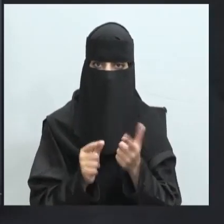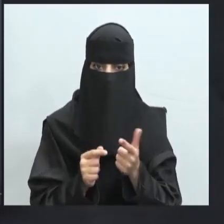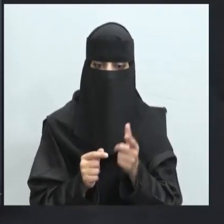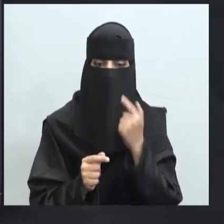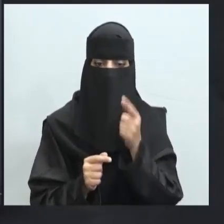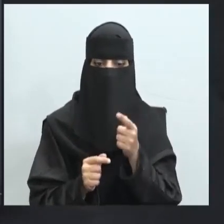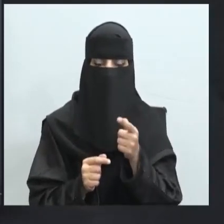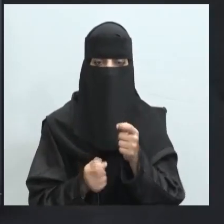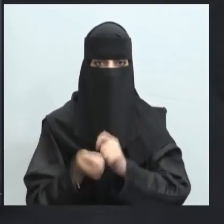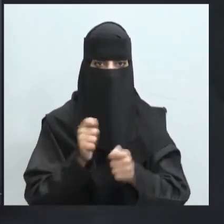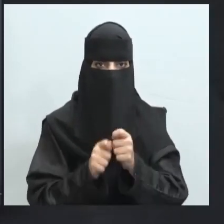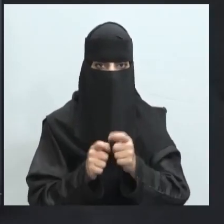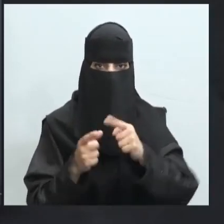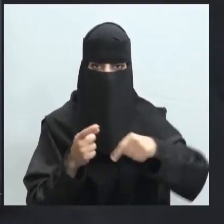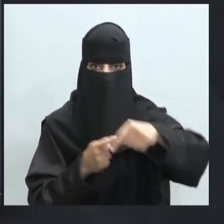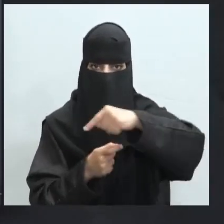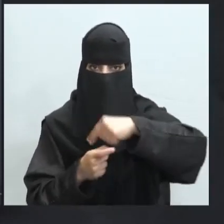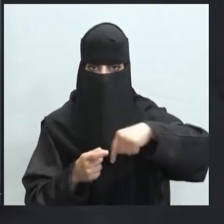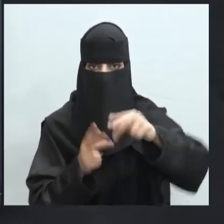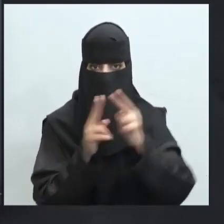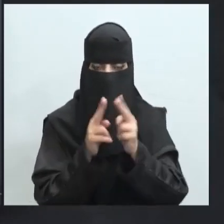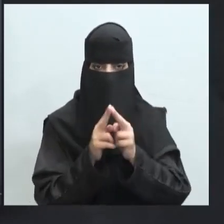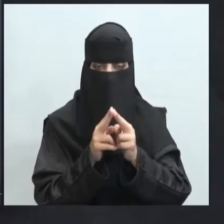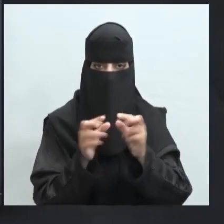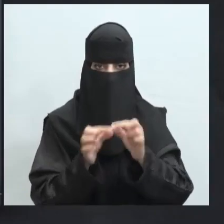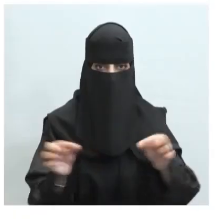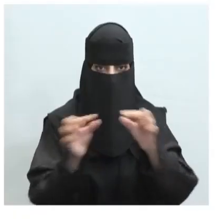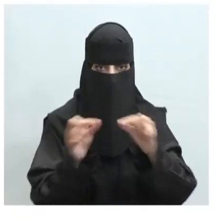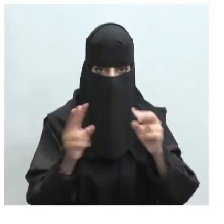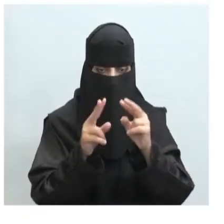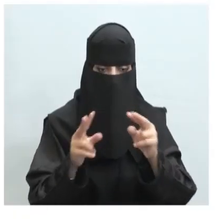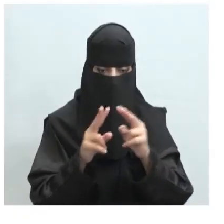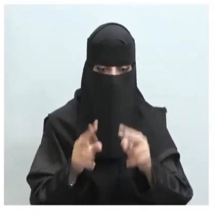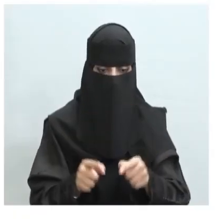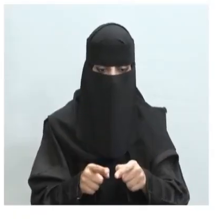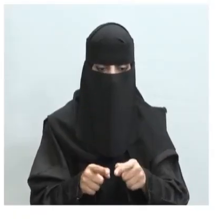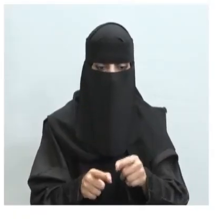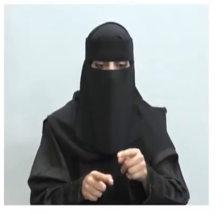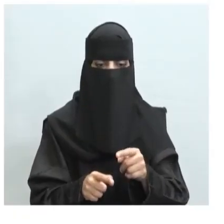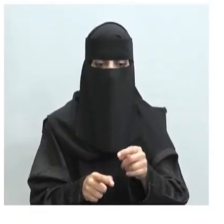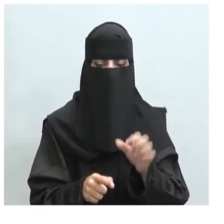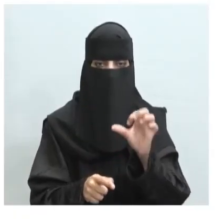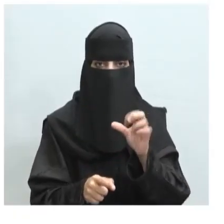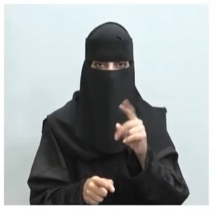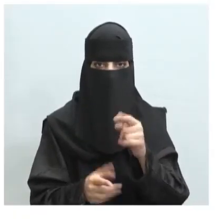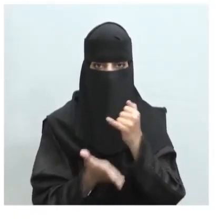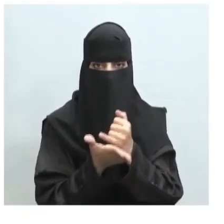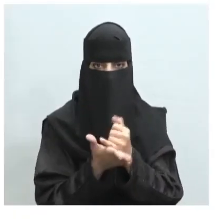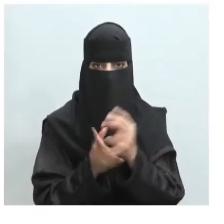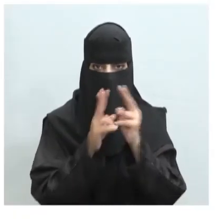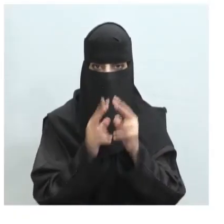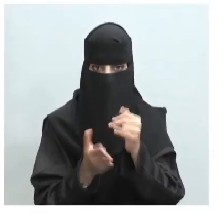احسنتم مكونات الدائره الكهربائيه هي اسلاك توصيل بالاضافه الى مصدر